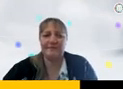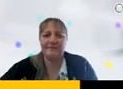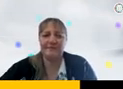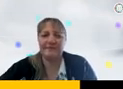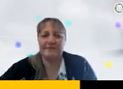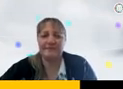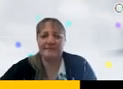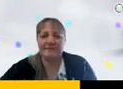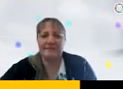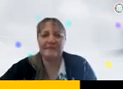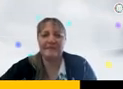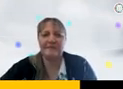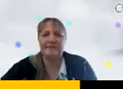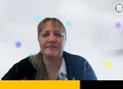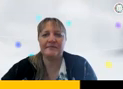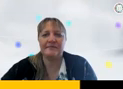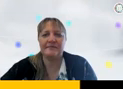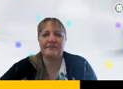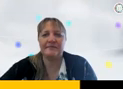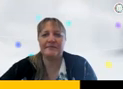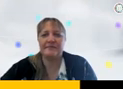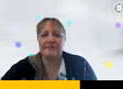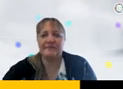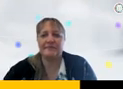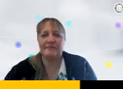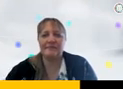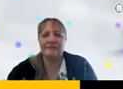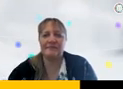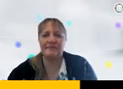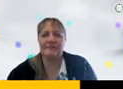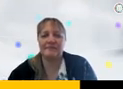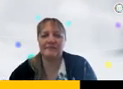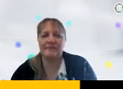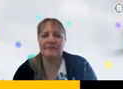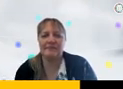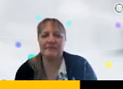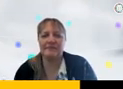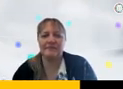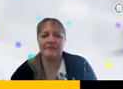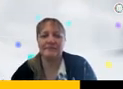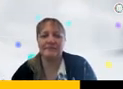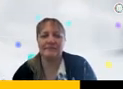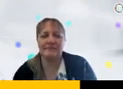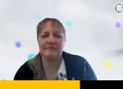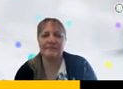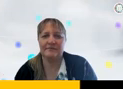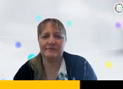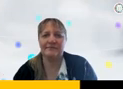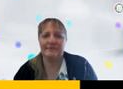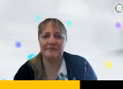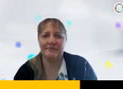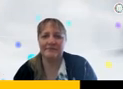was wir vom Ministerium und auch von anderen Stellen gehört haben, dass das etwas ist, was